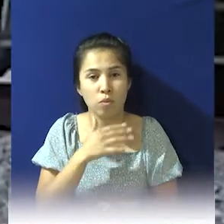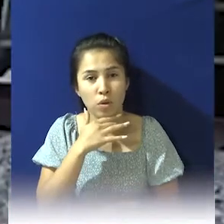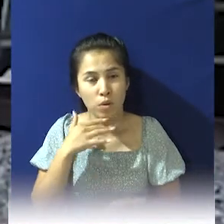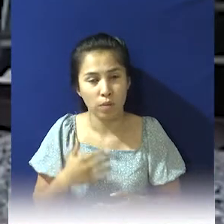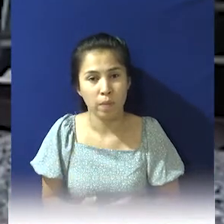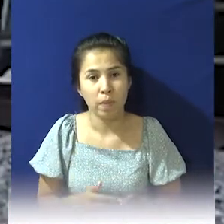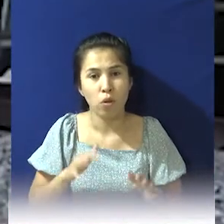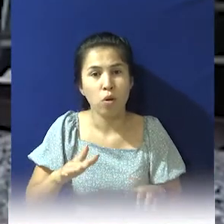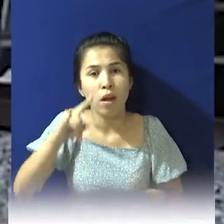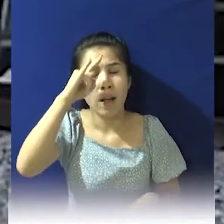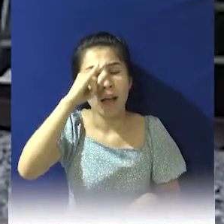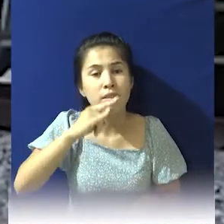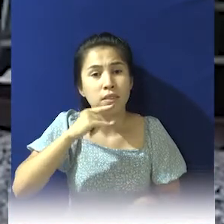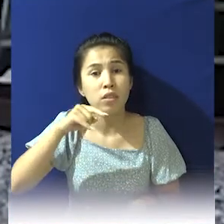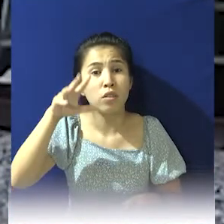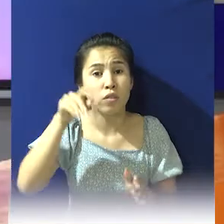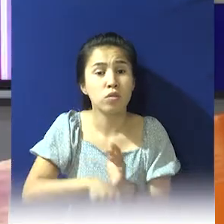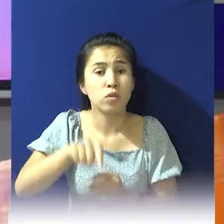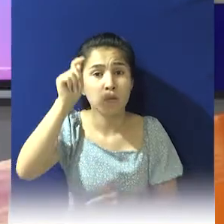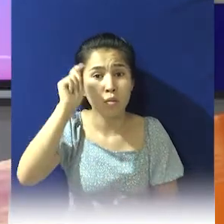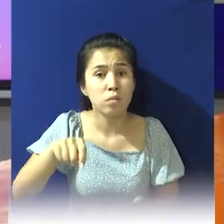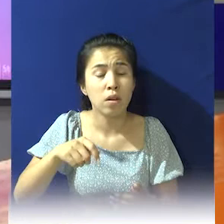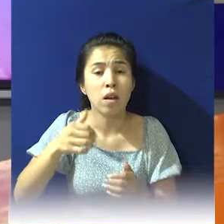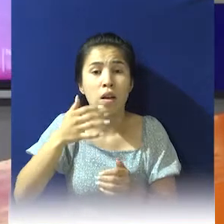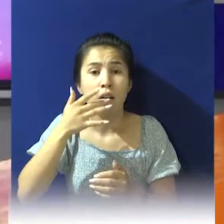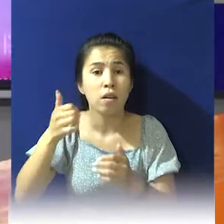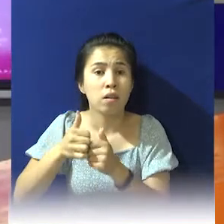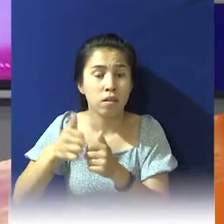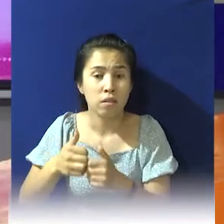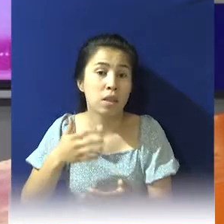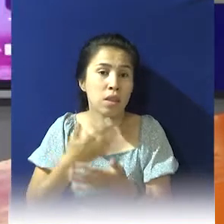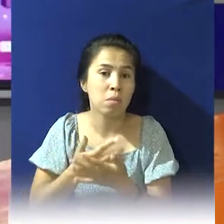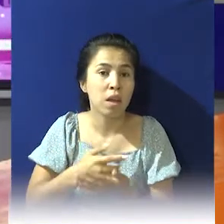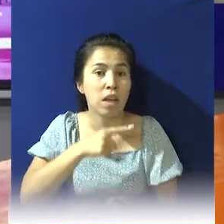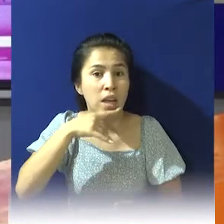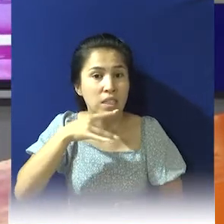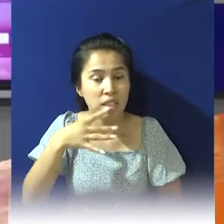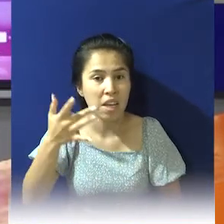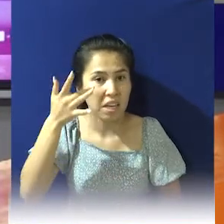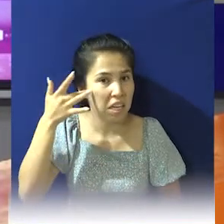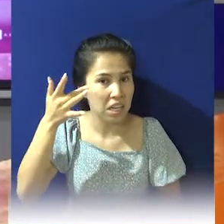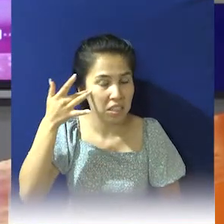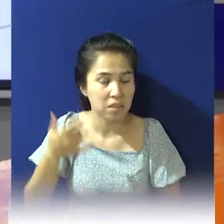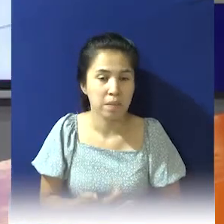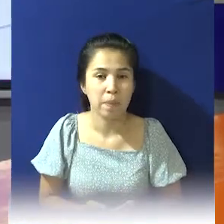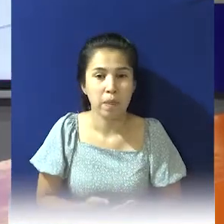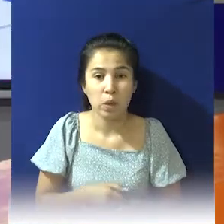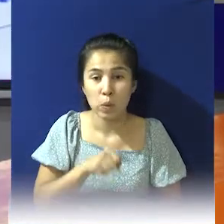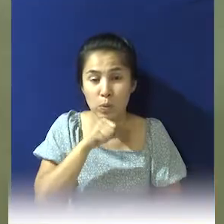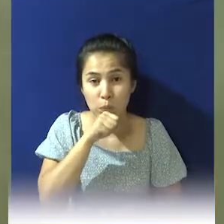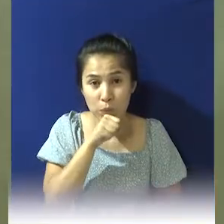отечественных мукомолов, так и на экспорт. Урожайность зерновых на полях Акмалинской области будет ниже